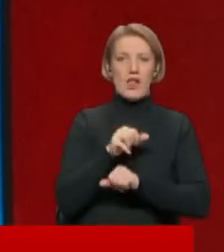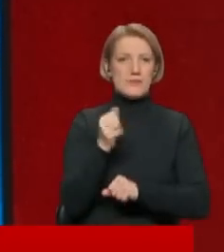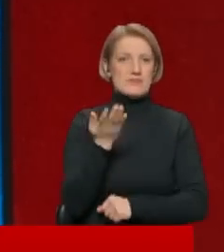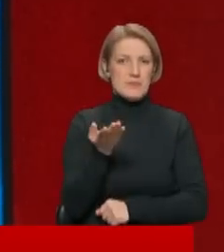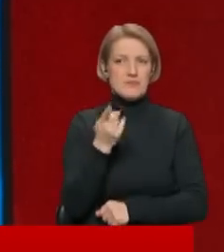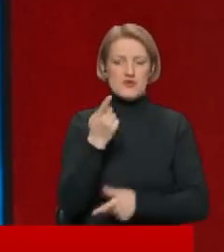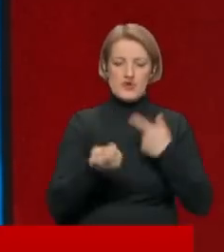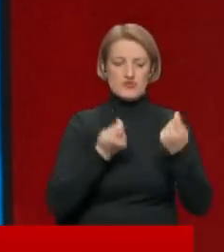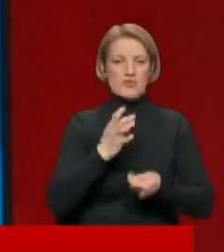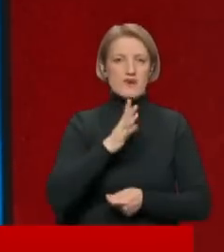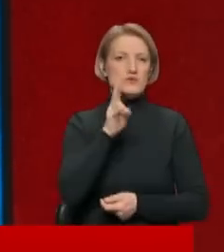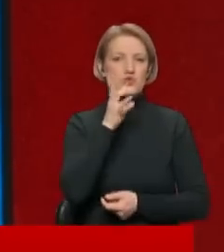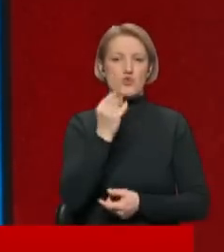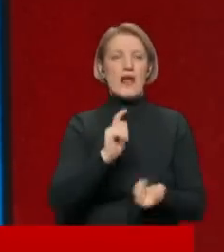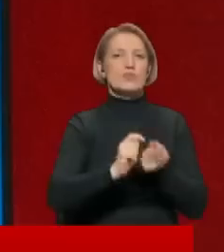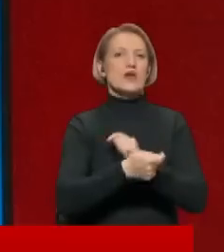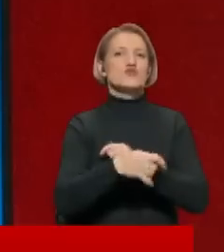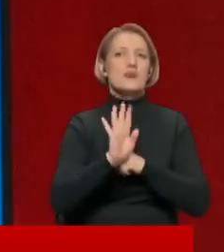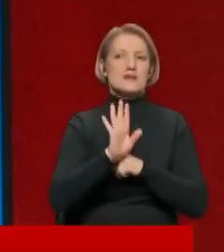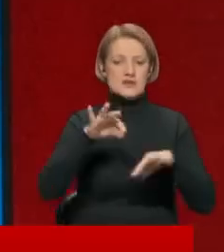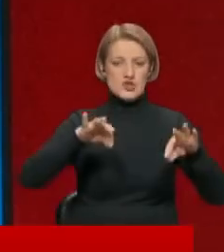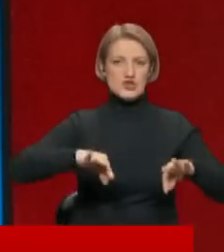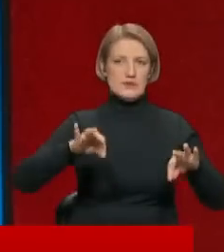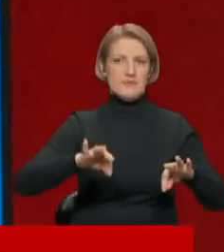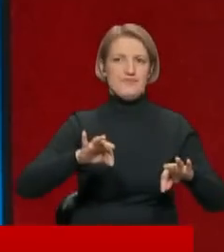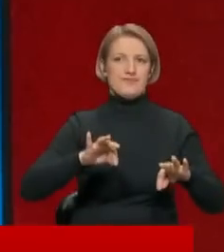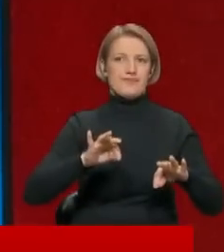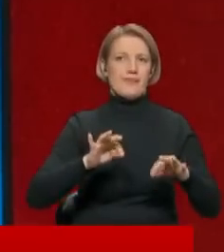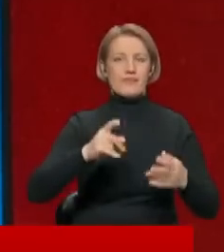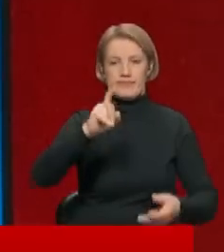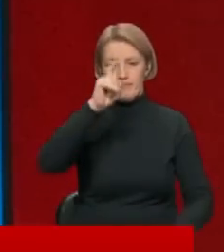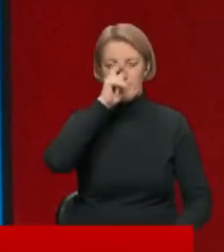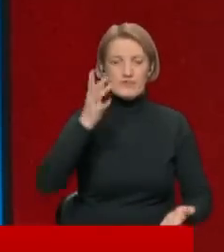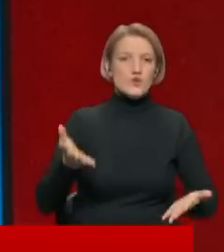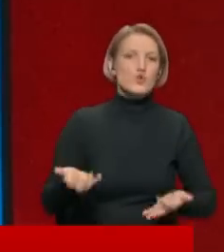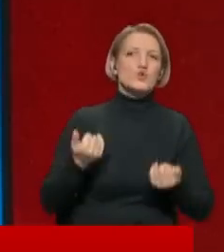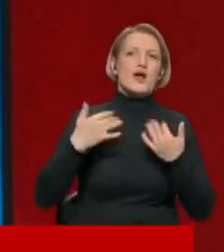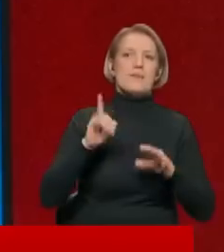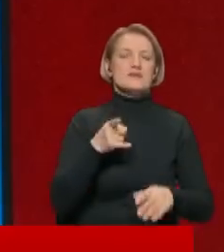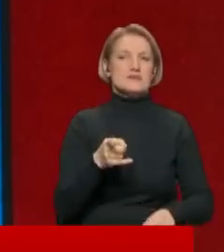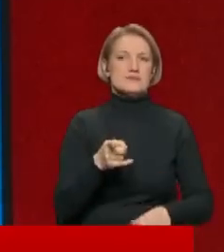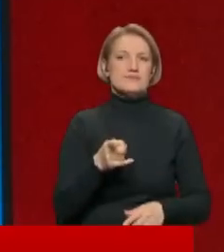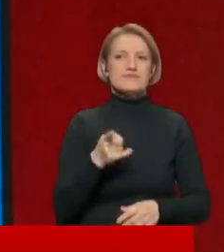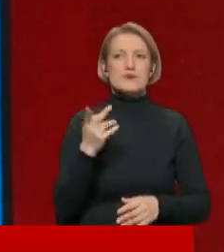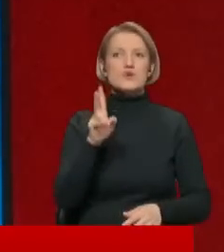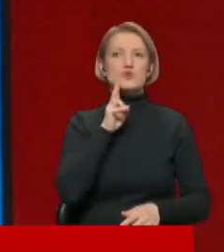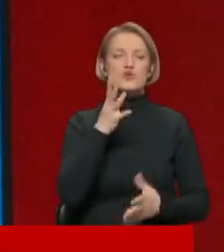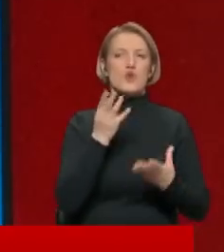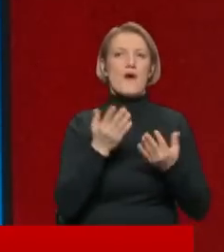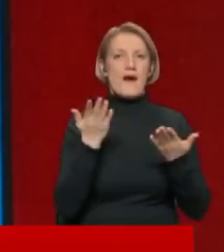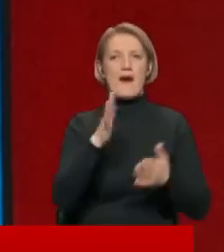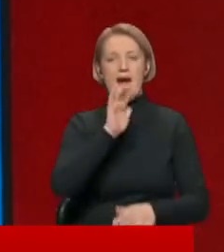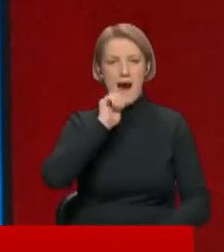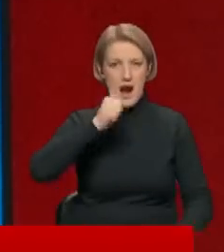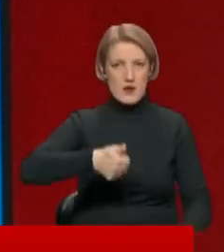gayreti var ama netice itibariyle değişmez yani şimdi majestelerini kurtarmaz diyelim Bu Propaganda netice itibariyle